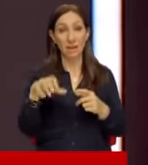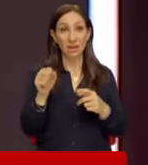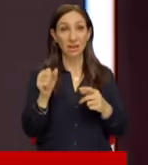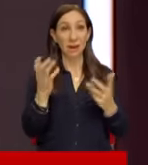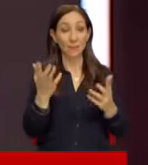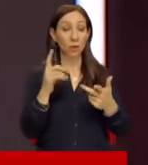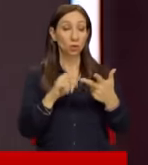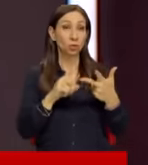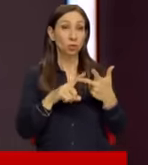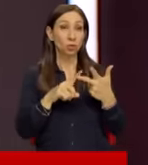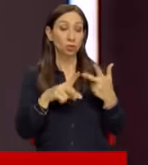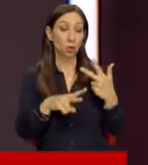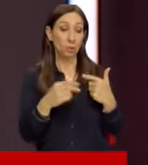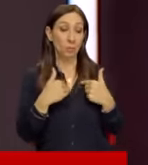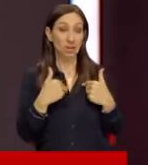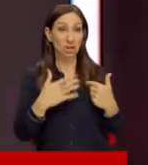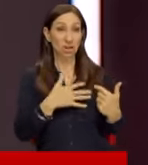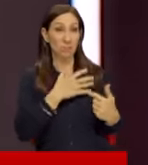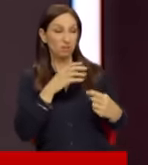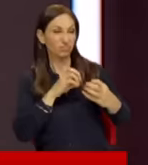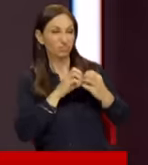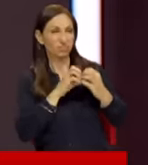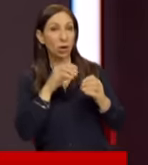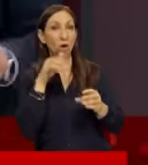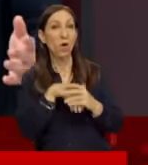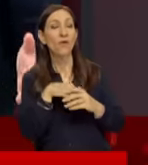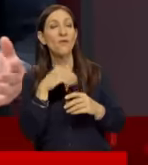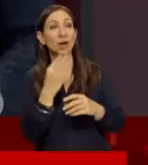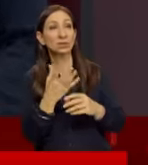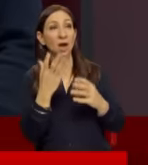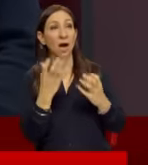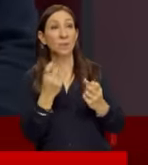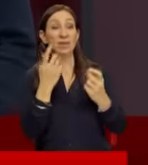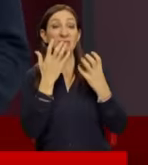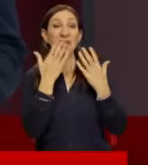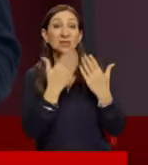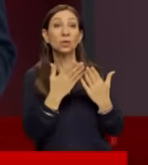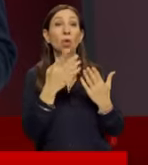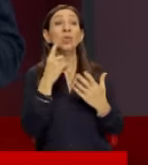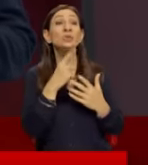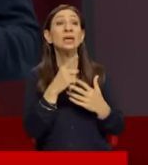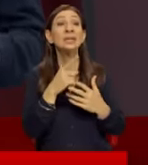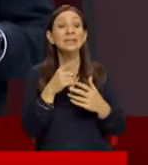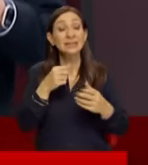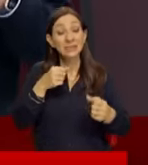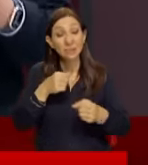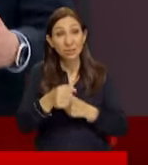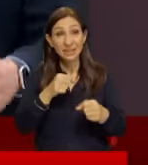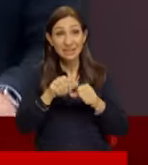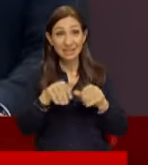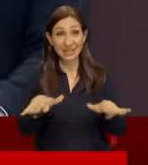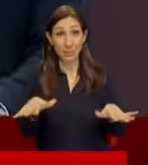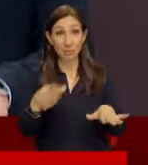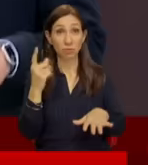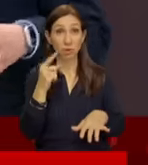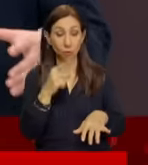ama hem de üçüncü yolum ben deyip CHP ile didiştiği zaman seçmen çok ağır bir ders veriyor. O yüzden dayattığı, sistemin